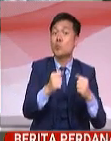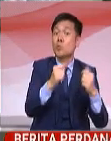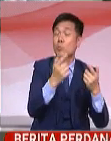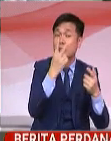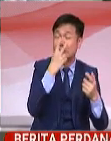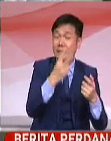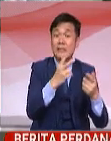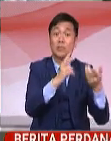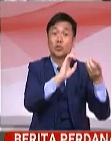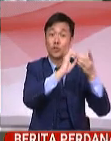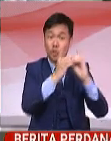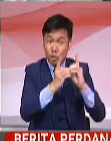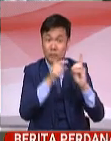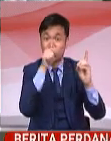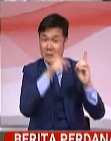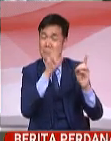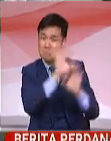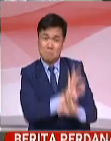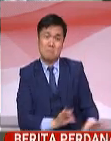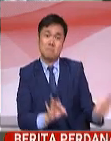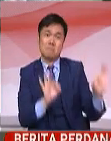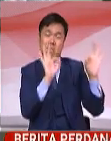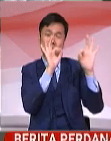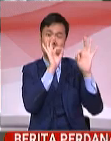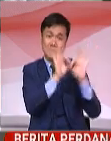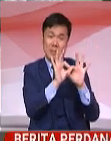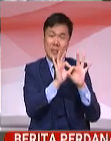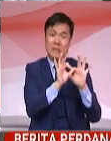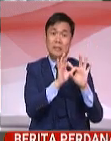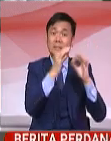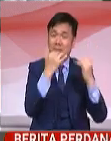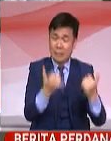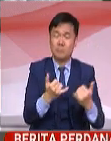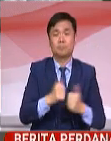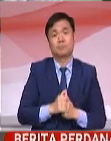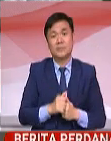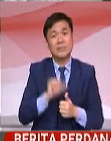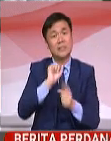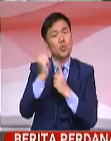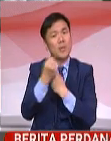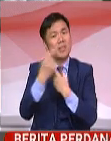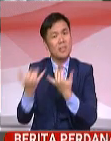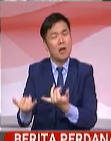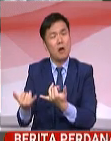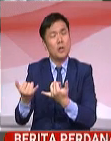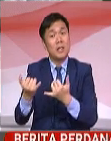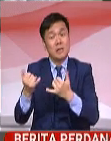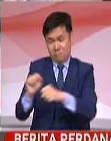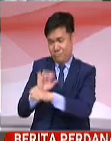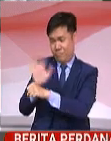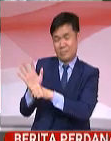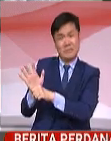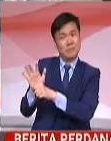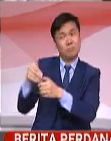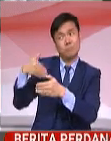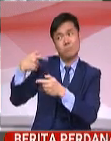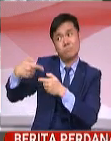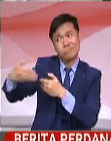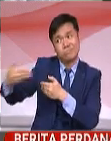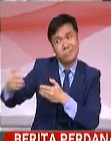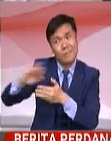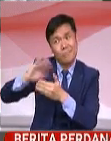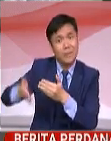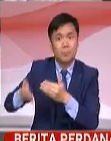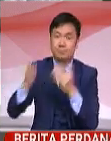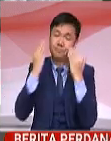ini yang dikatakan amat perlu dalam keadaan senario pandemik yang tidak nampak kesudahannya.